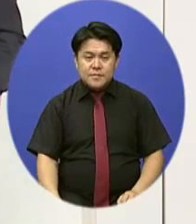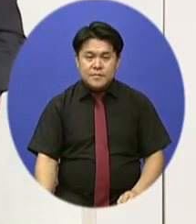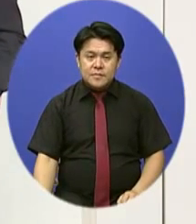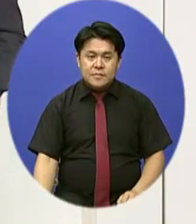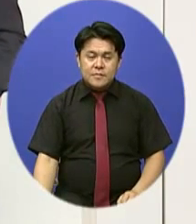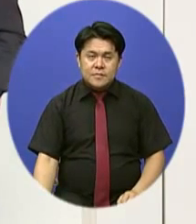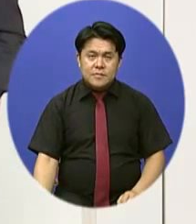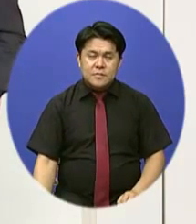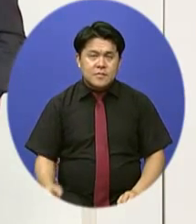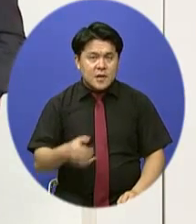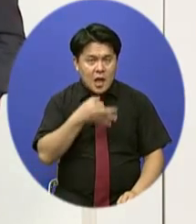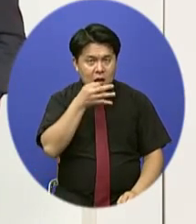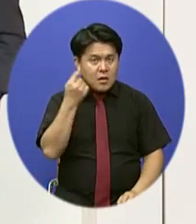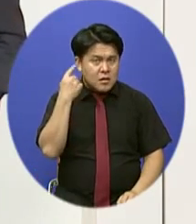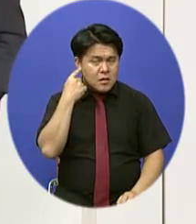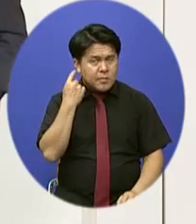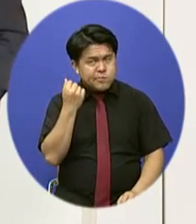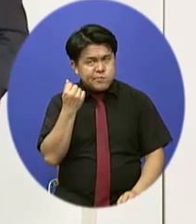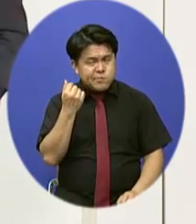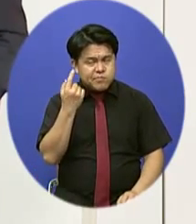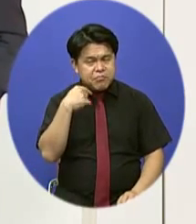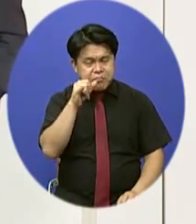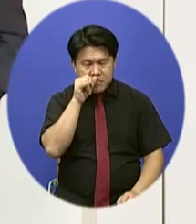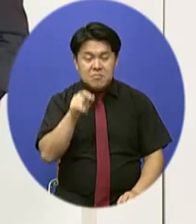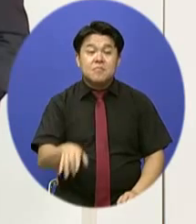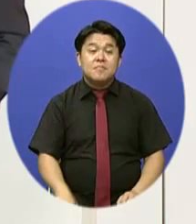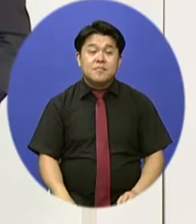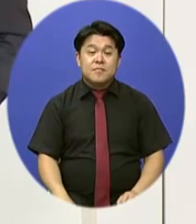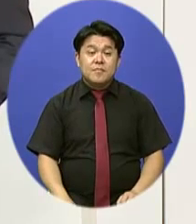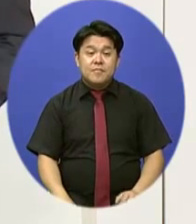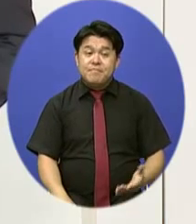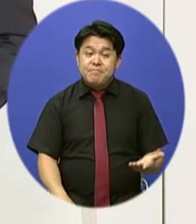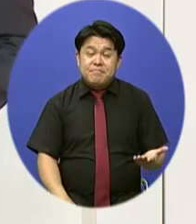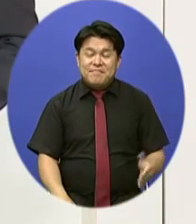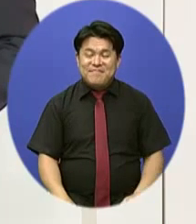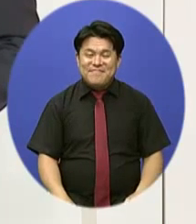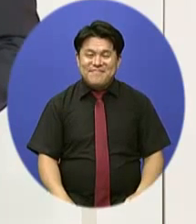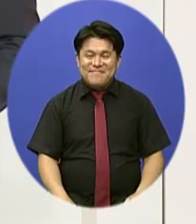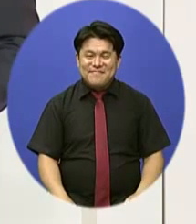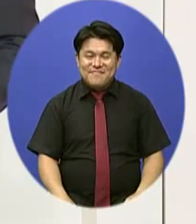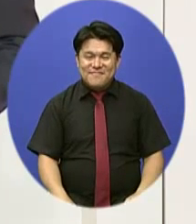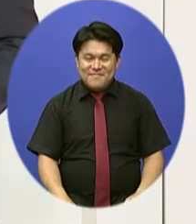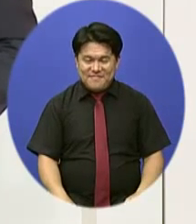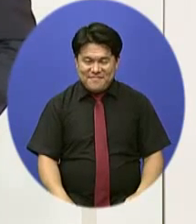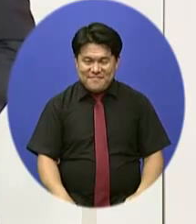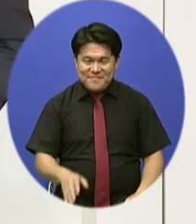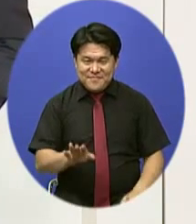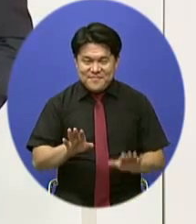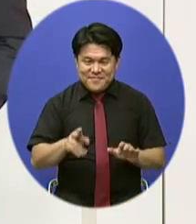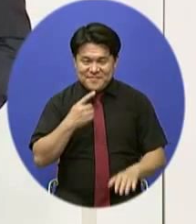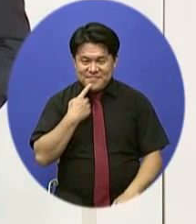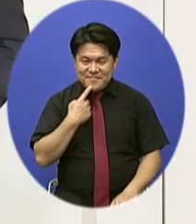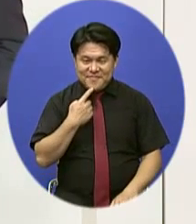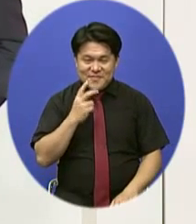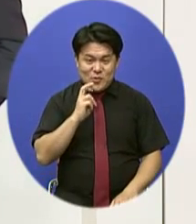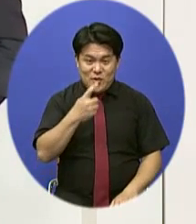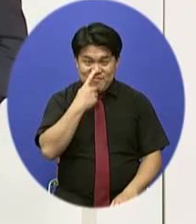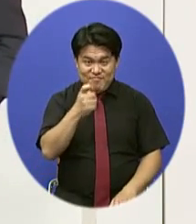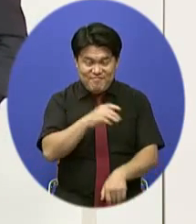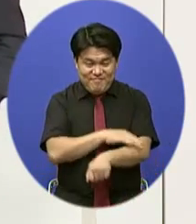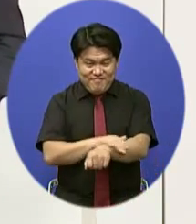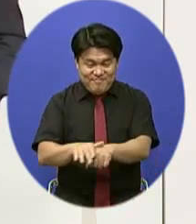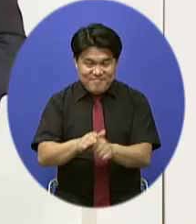아니, 목소리가. 네네 이러시는 타입이 예. 자 오늘 노래 아주 멋지게 준비해 주시고요.